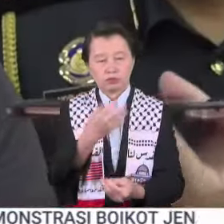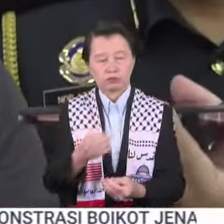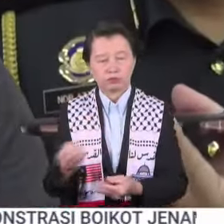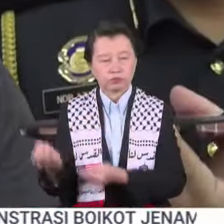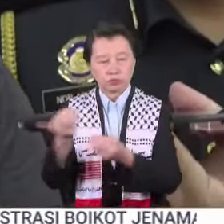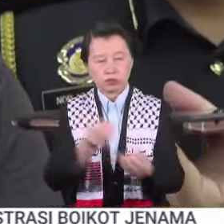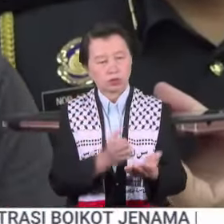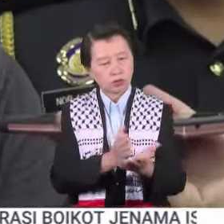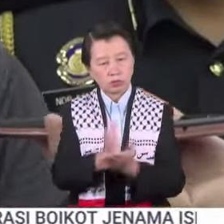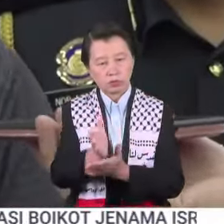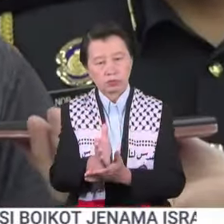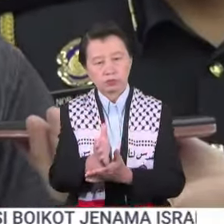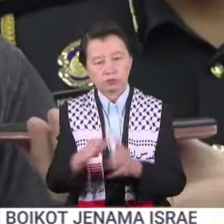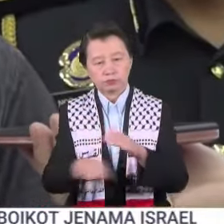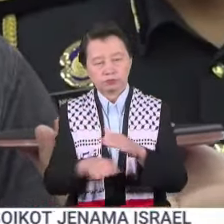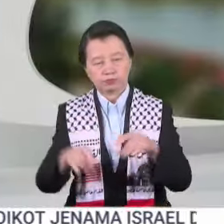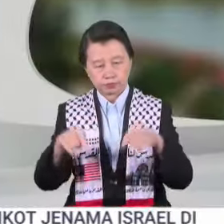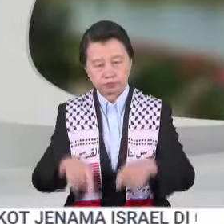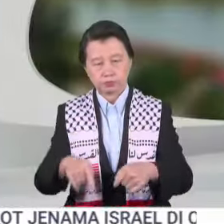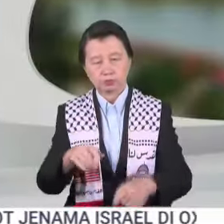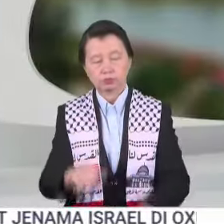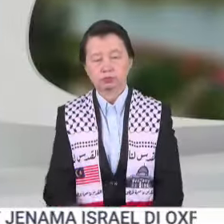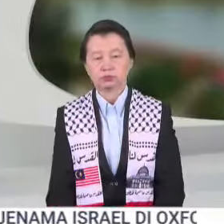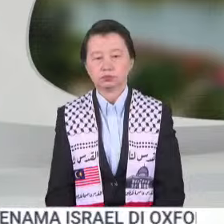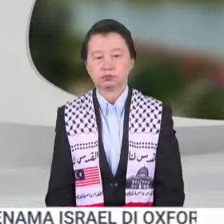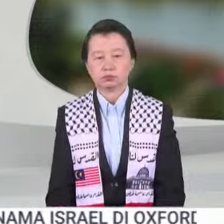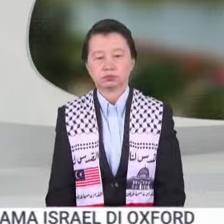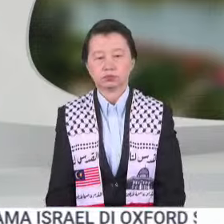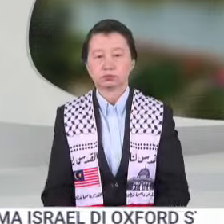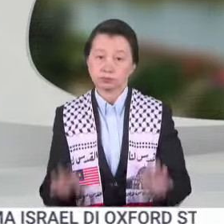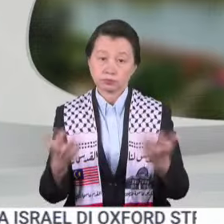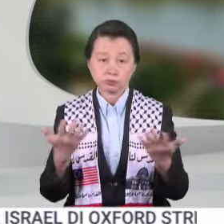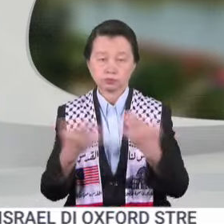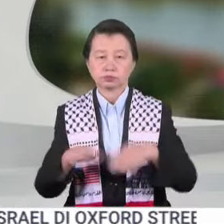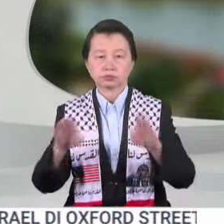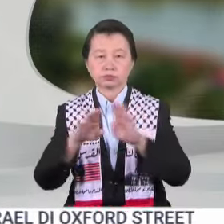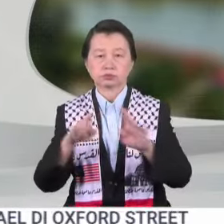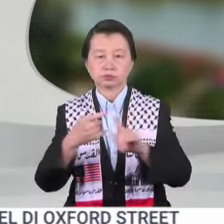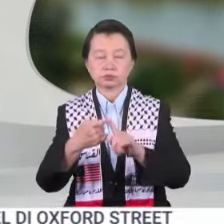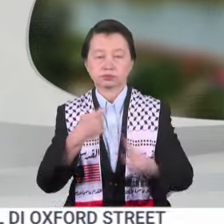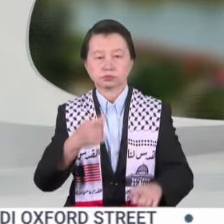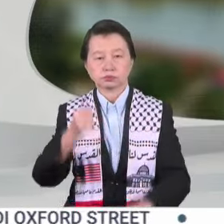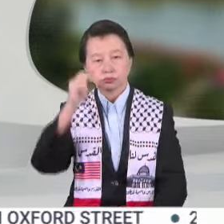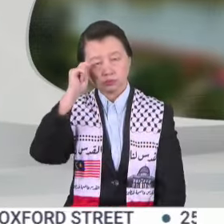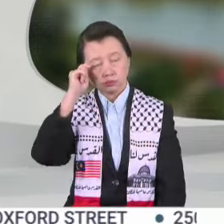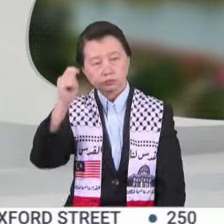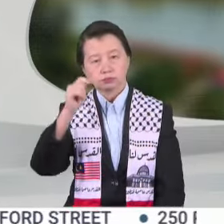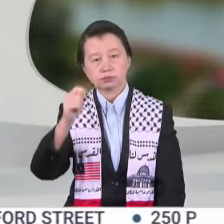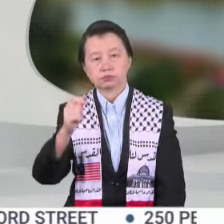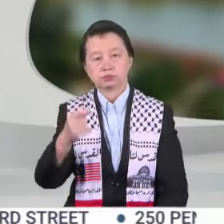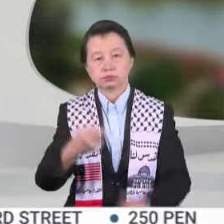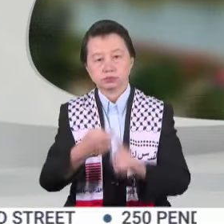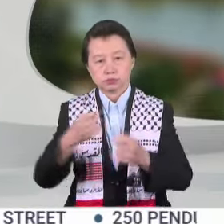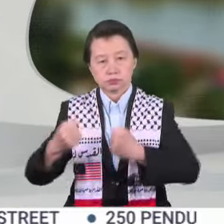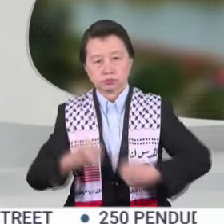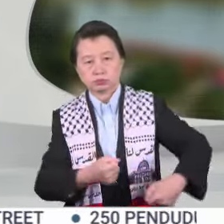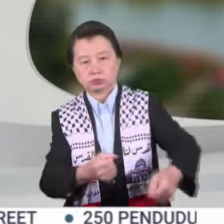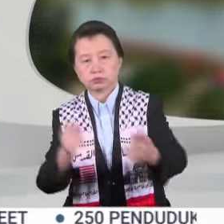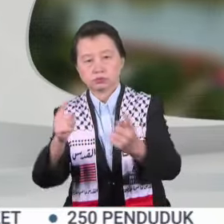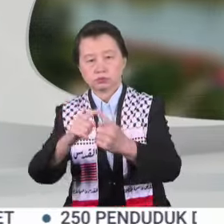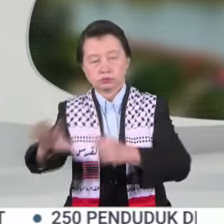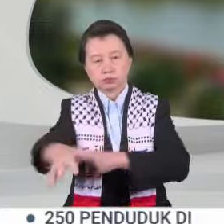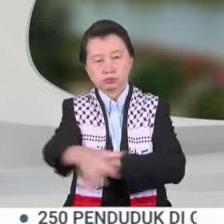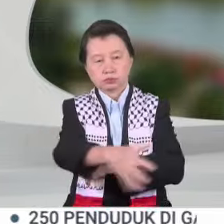disalurkan secara terus di bawah inisiatif ini sekian saahja paparan berita dari Terengganu dari sungai ke